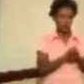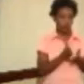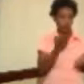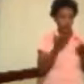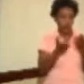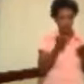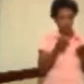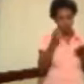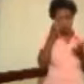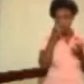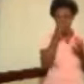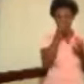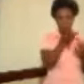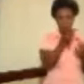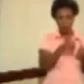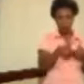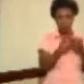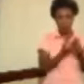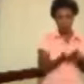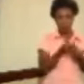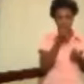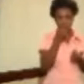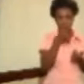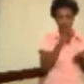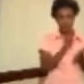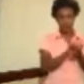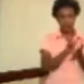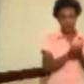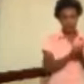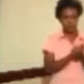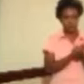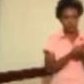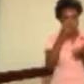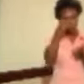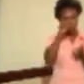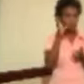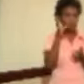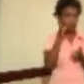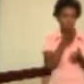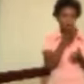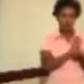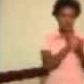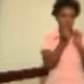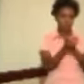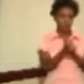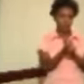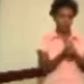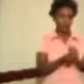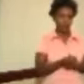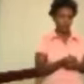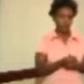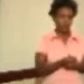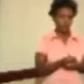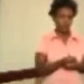Ils ont envisagé réforme au XXe siècle jusqu'à ce que nous arrivions à réforme agraire que le président Préval peut